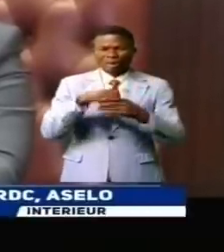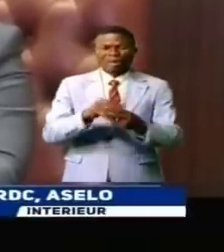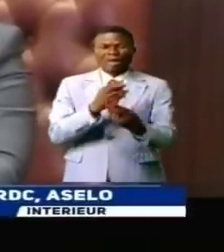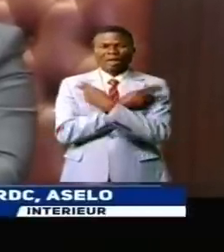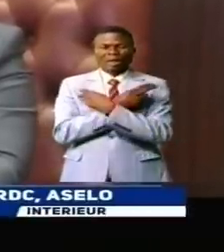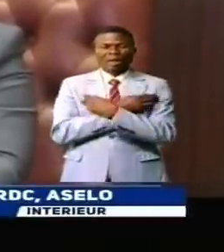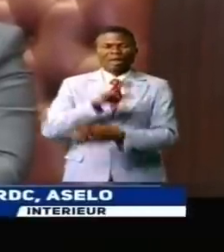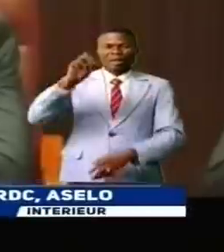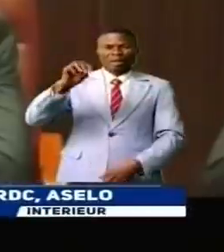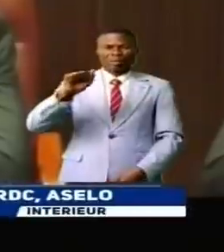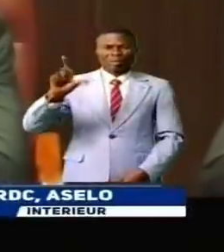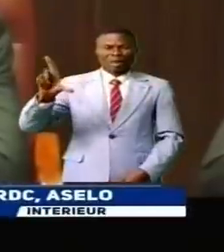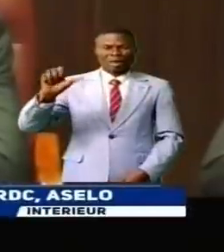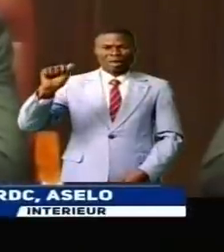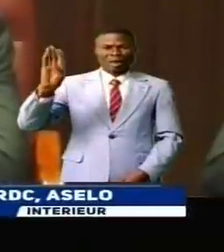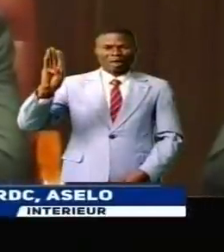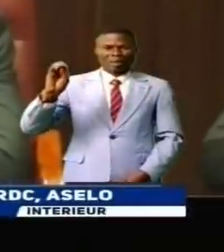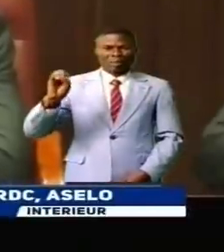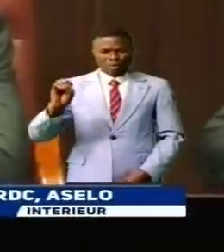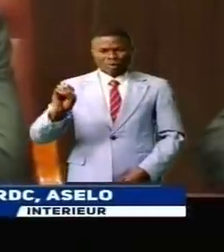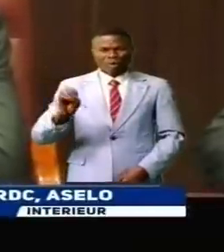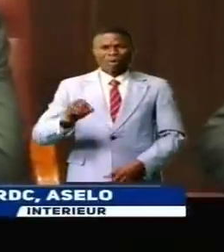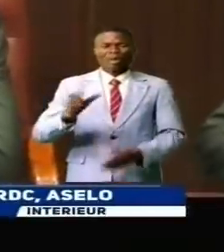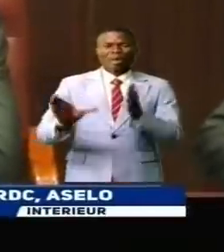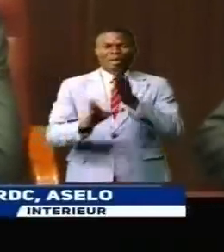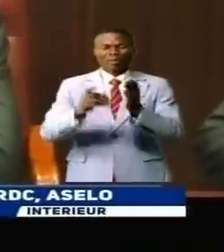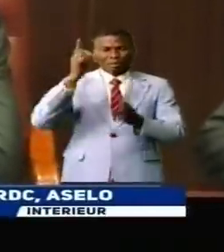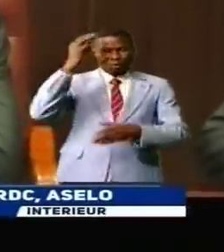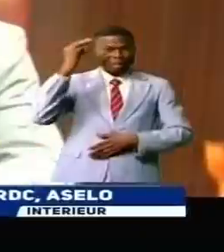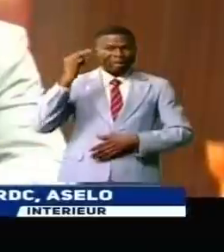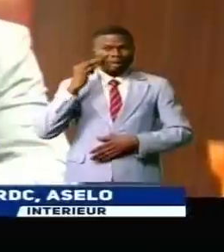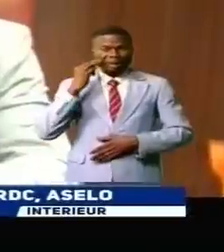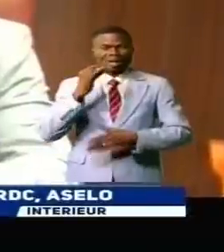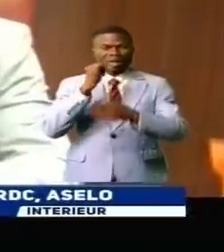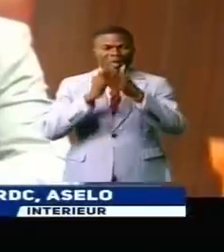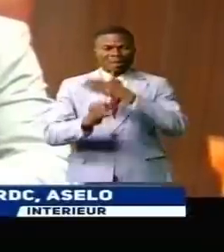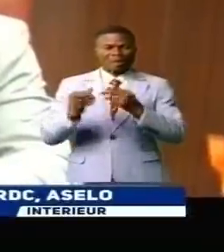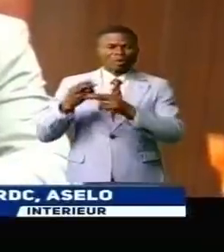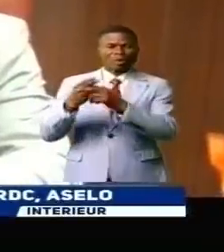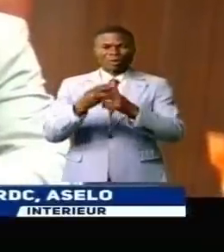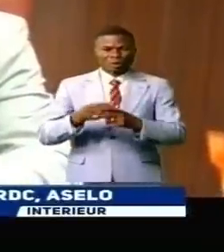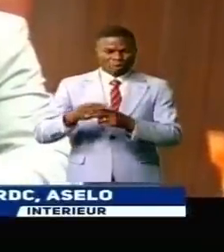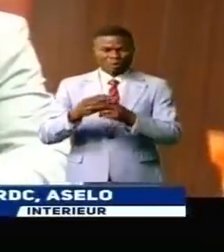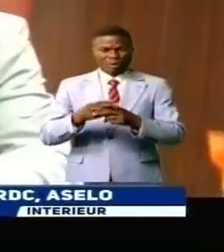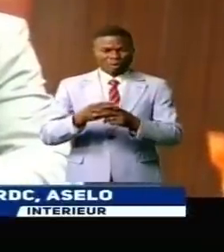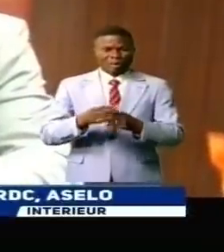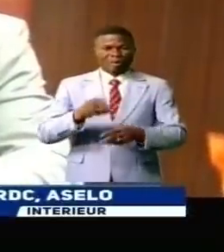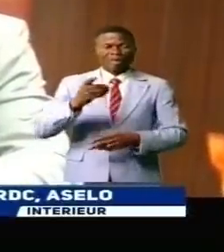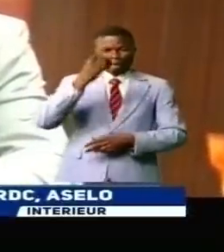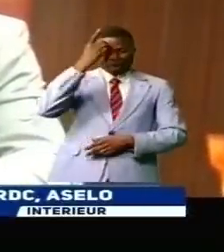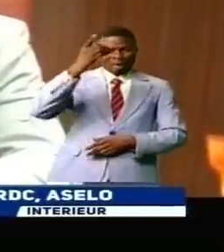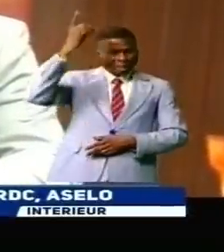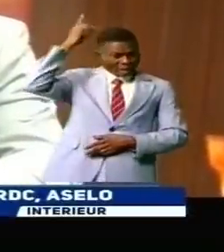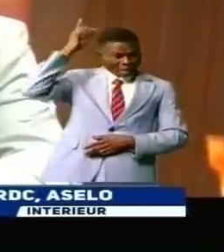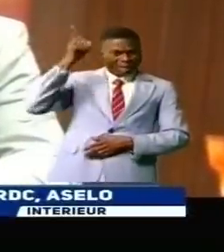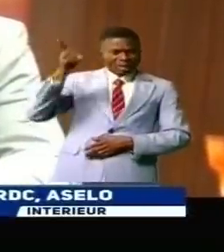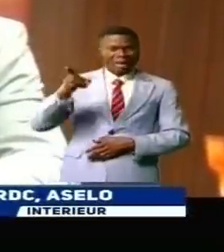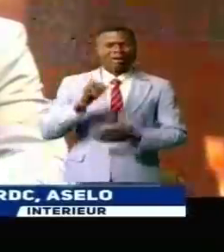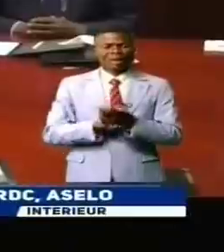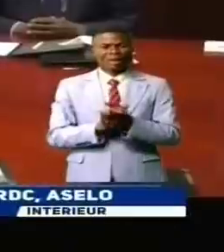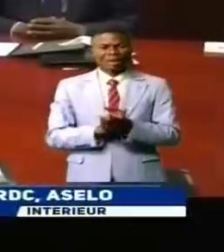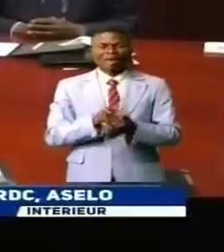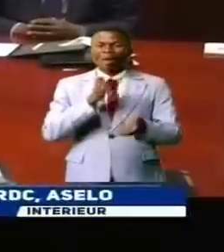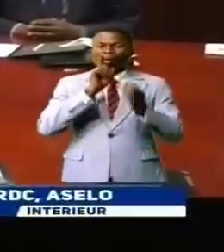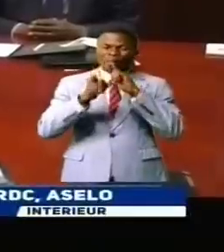à Malabo, en Guinée équatoriale. Le vice-premier ministre, ministre de l'Intérieur et Sécurité, Daniel Asselo Kitoakoy, en